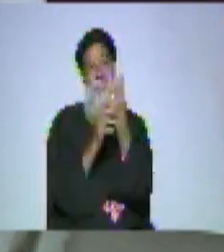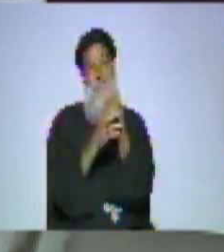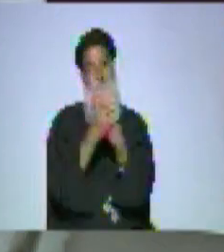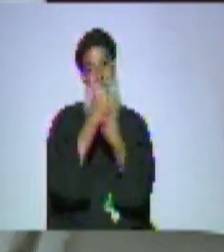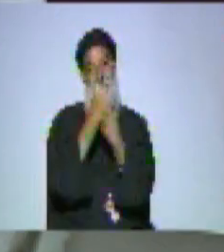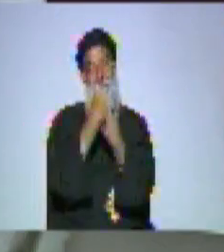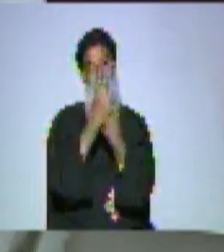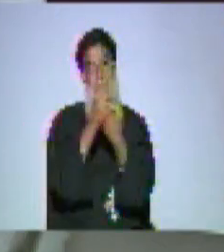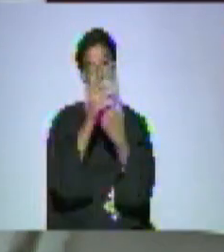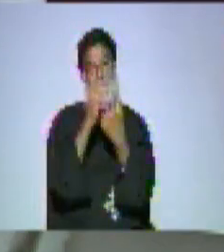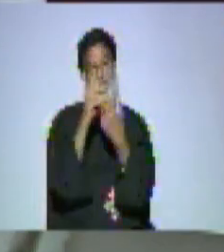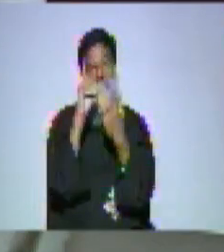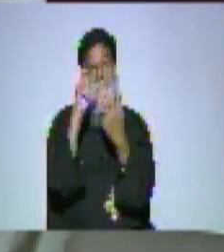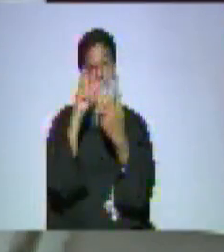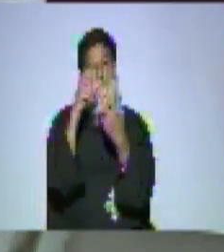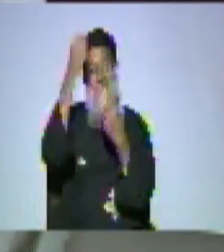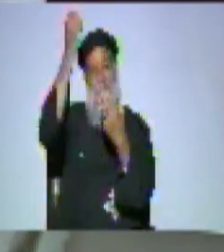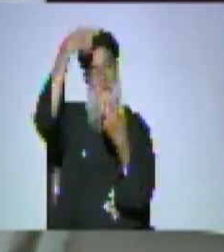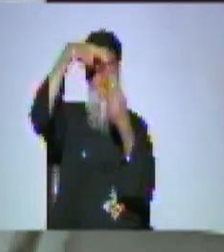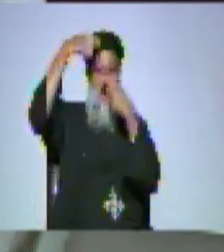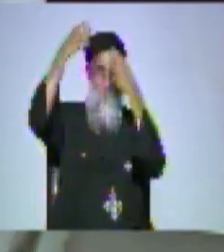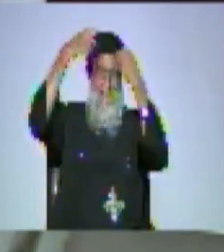فالهوى والمطر